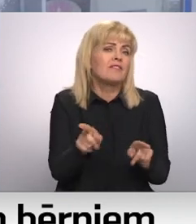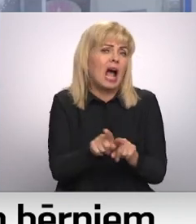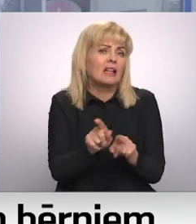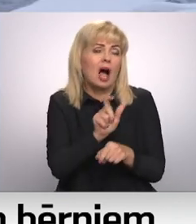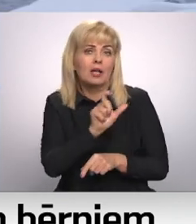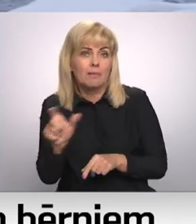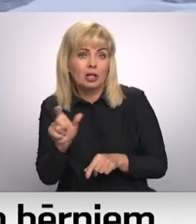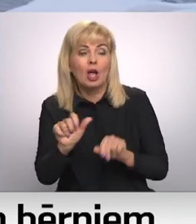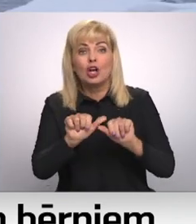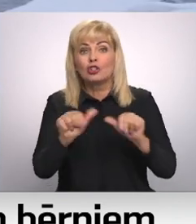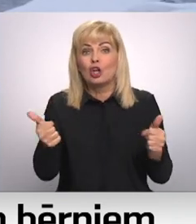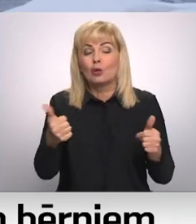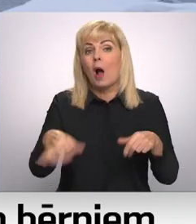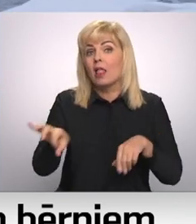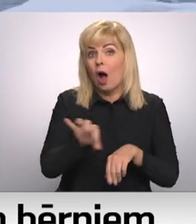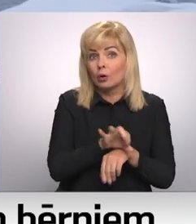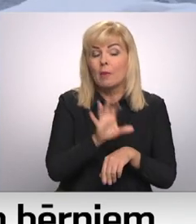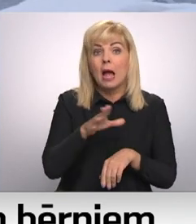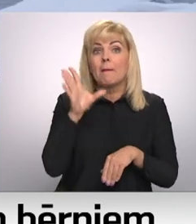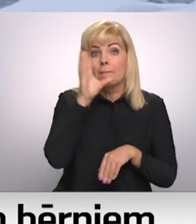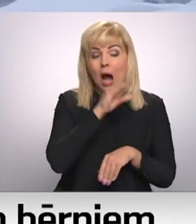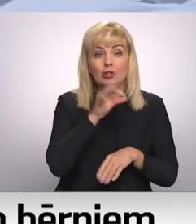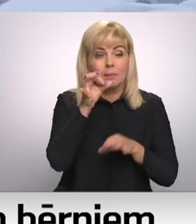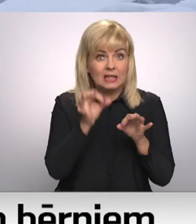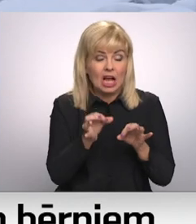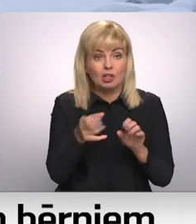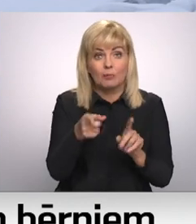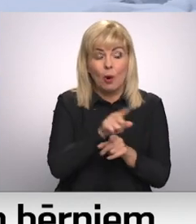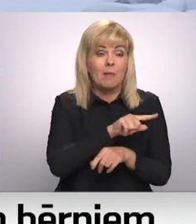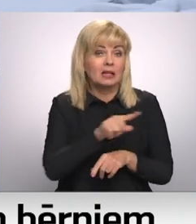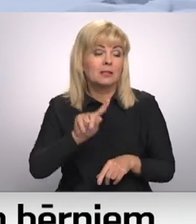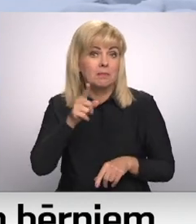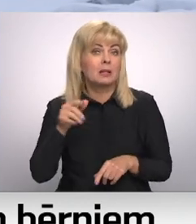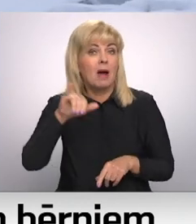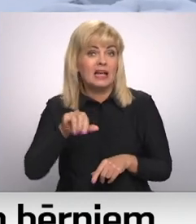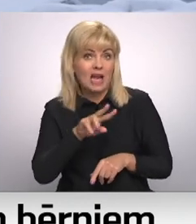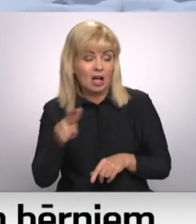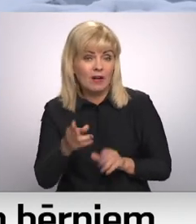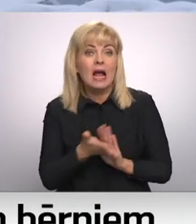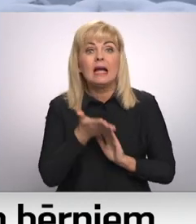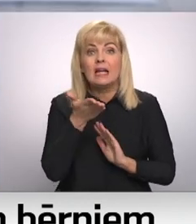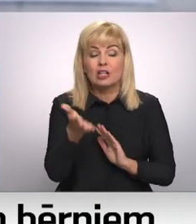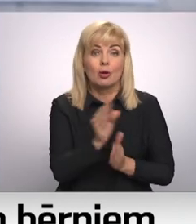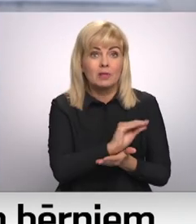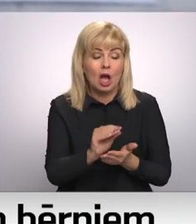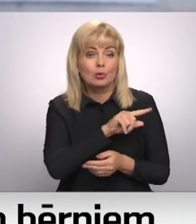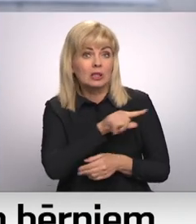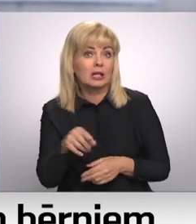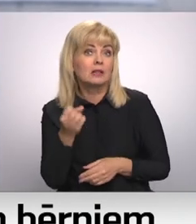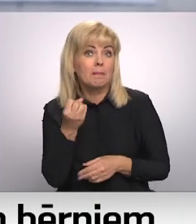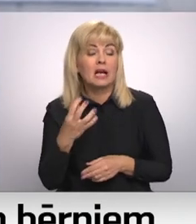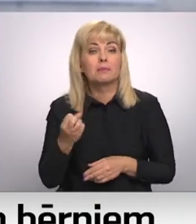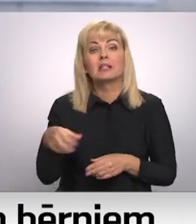piemēram, šķirot laulību. Lai paspētu tiesības nomainīt līdz 1. janvārim, iesniegumi šobrīd jāraksta līdz